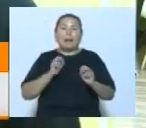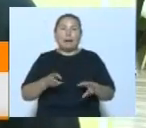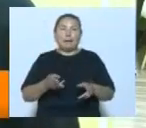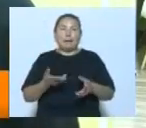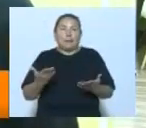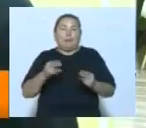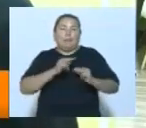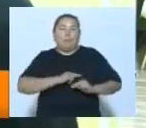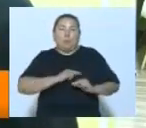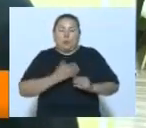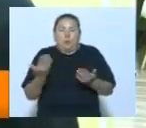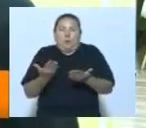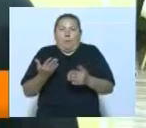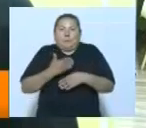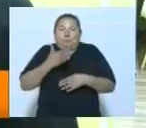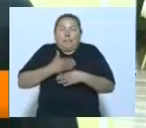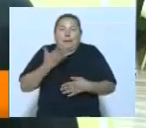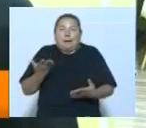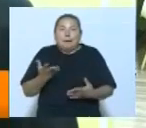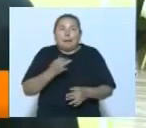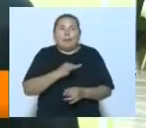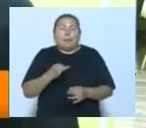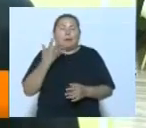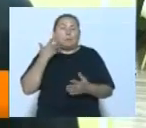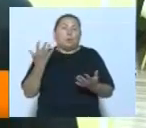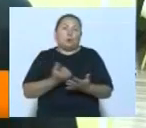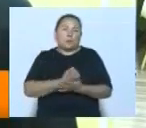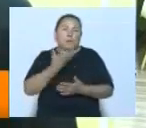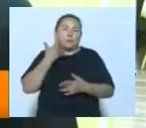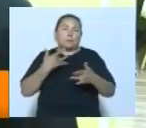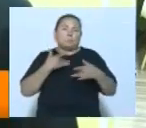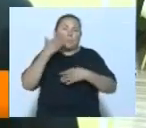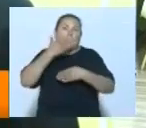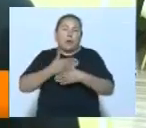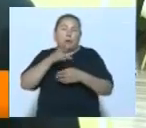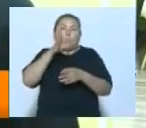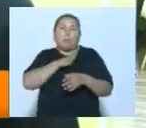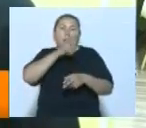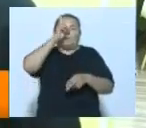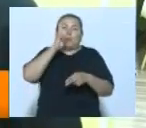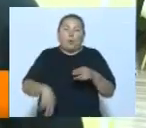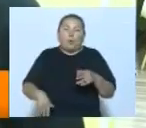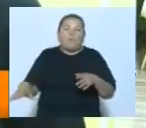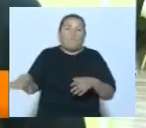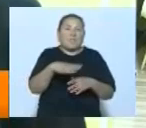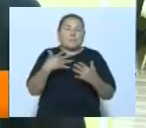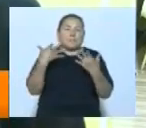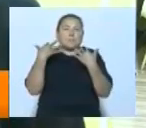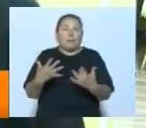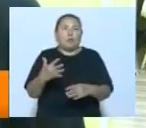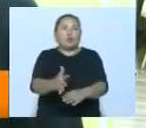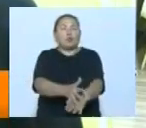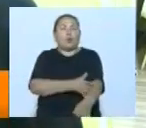но так получилось, что когда спектакль был закончен, весь зал